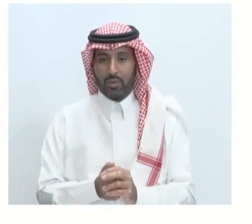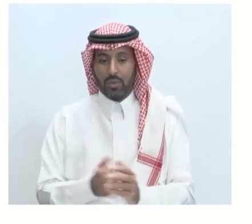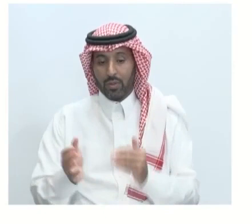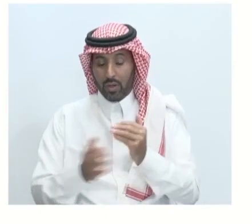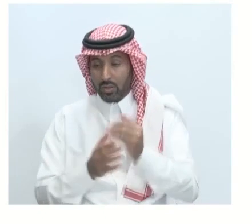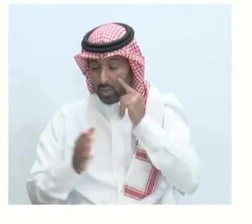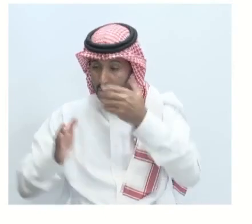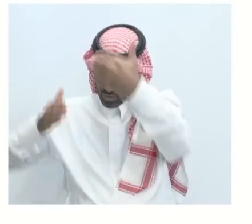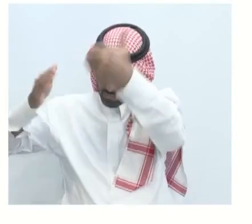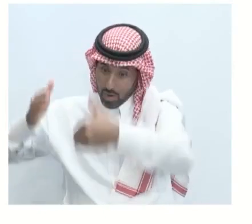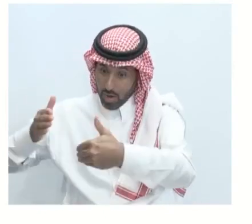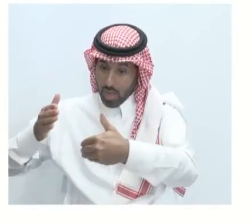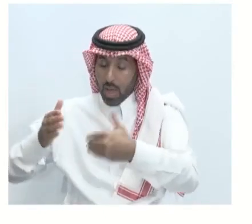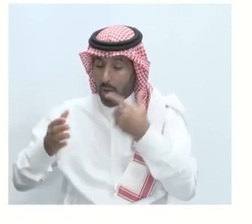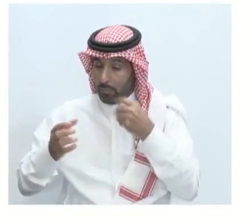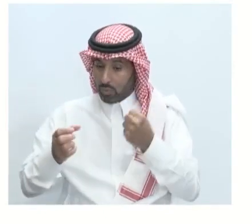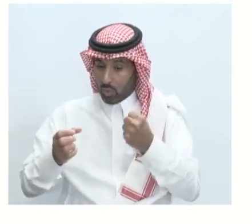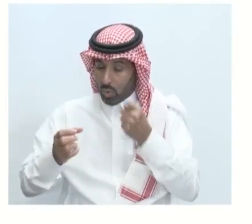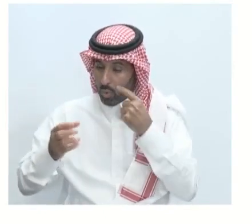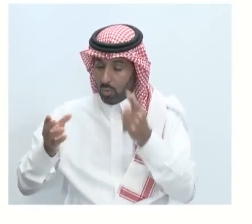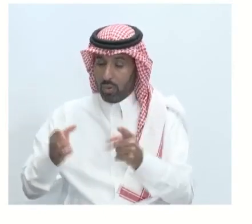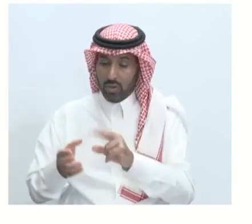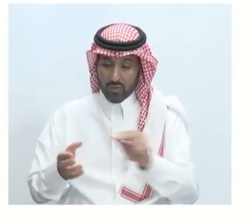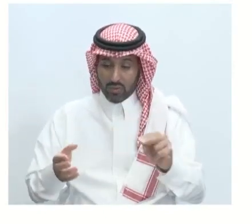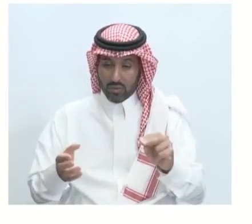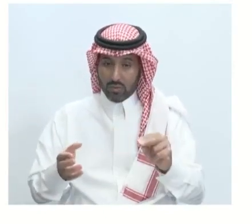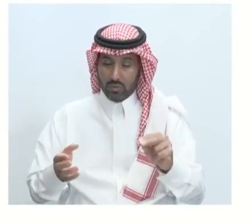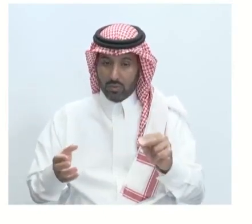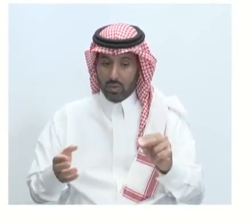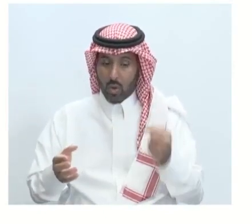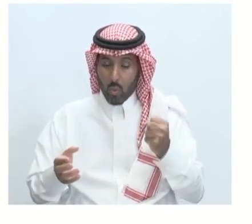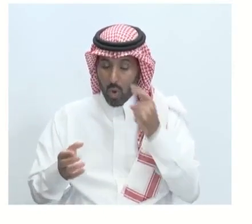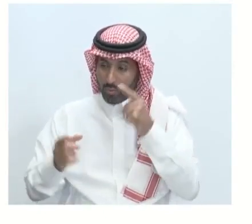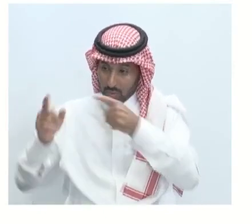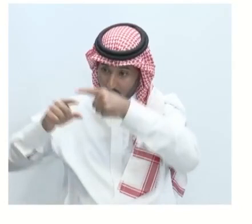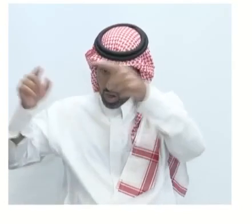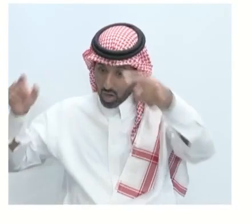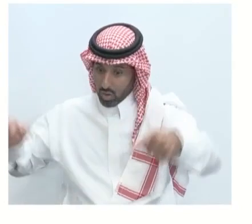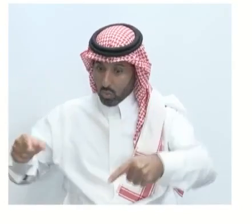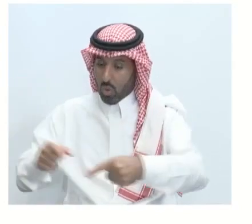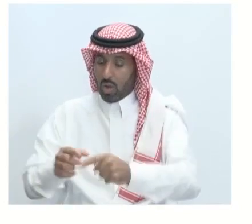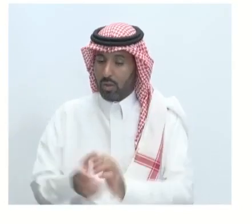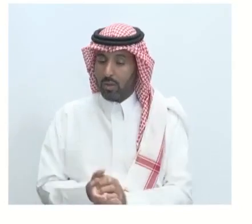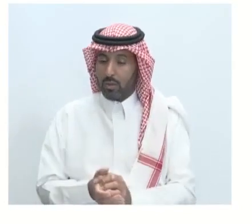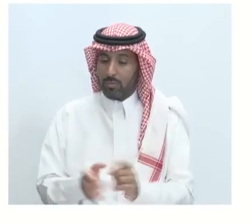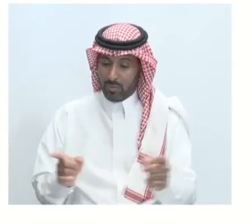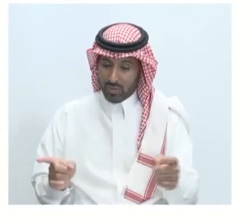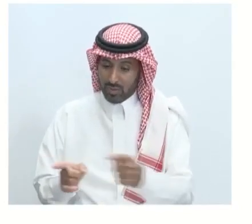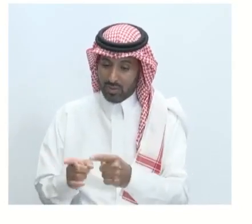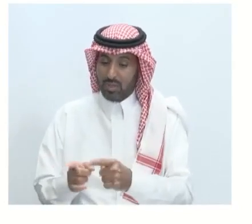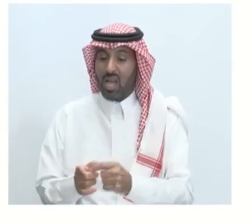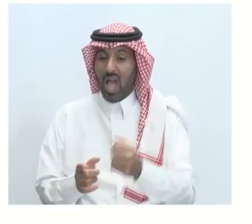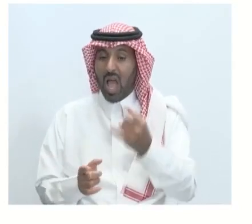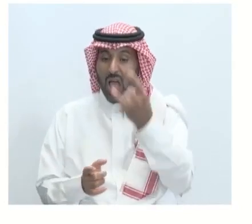مرايا تكون مجموع قوتها مكافئه لمراه واحده بقطر 10